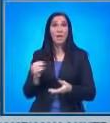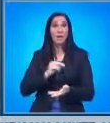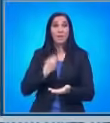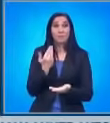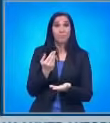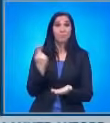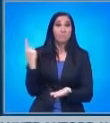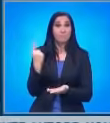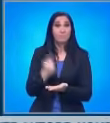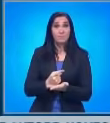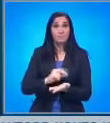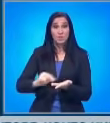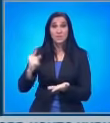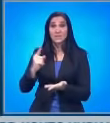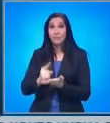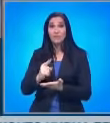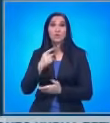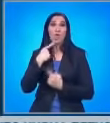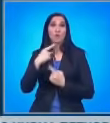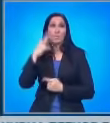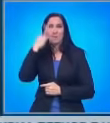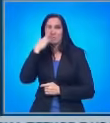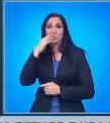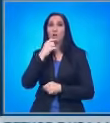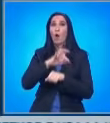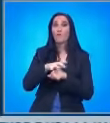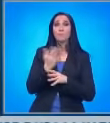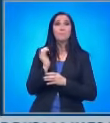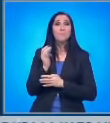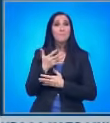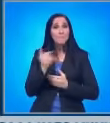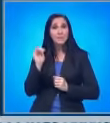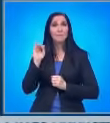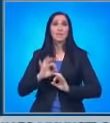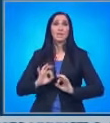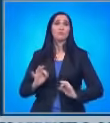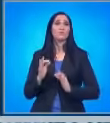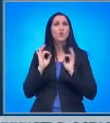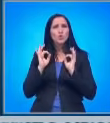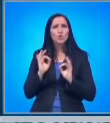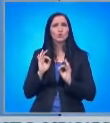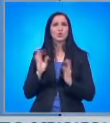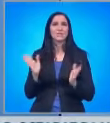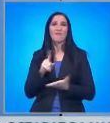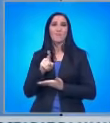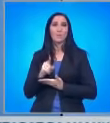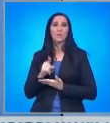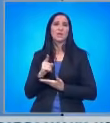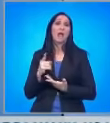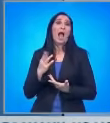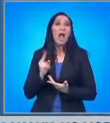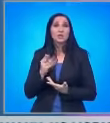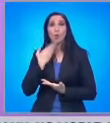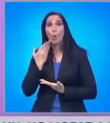се говори 5 минути за COVID, без да е ясно за какво точно ще стане дума и каква ще е интерпретацията на учителя, в други училища в